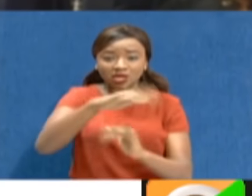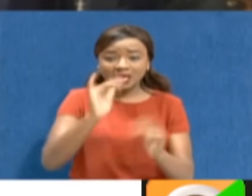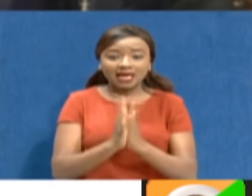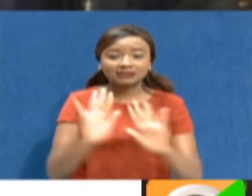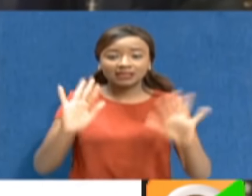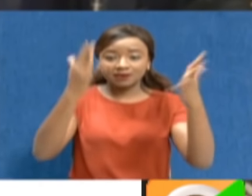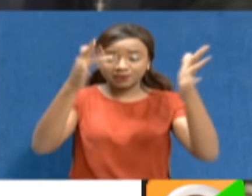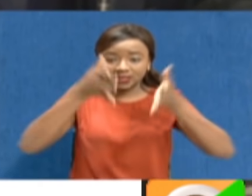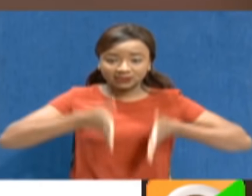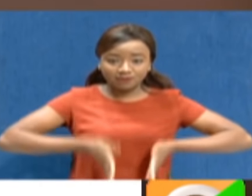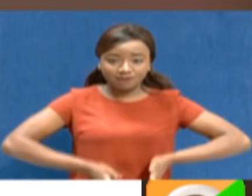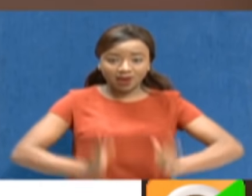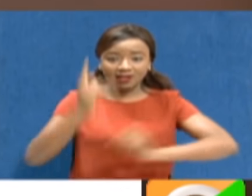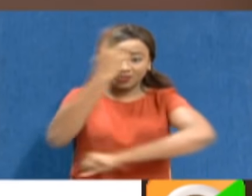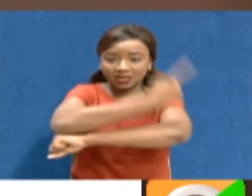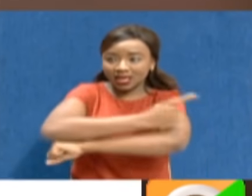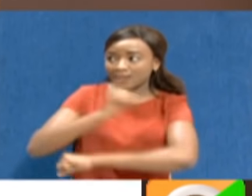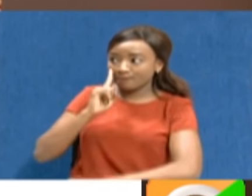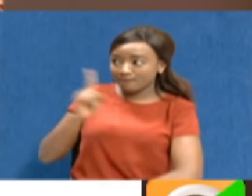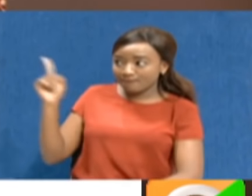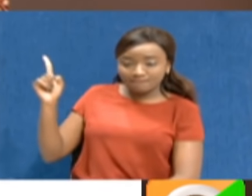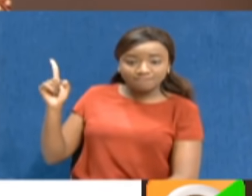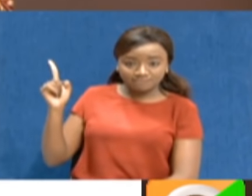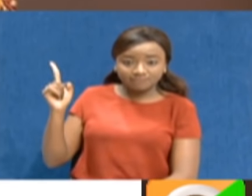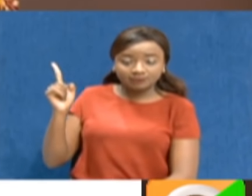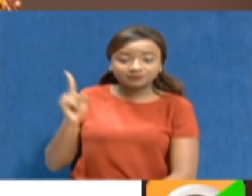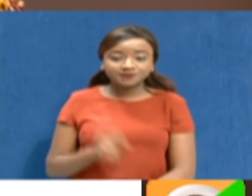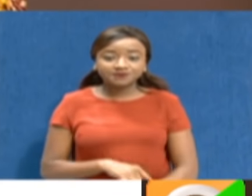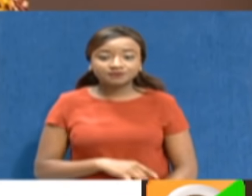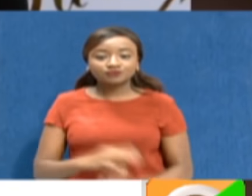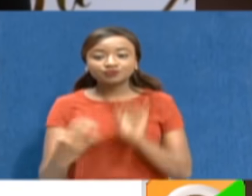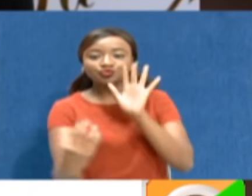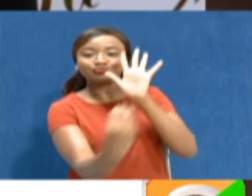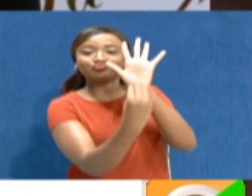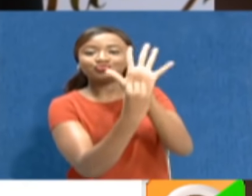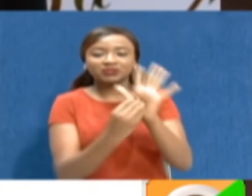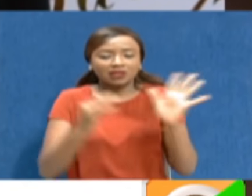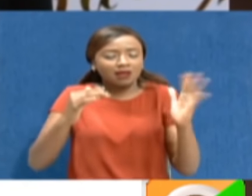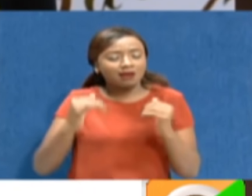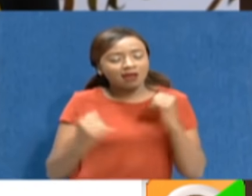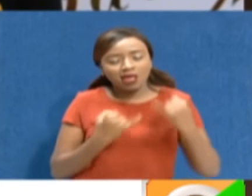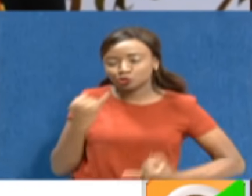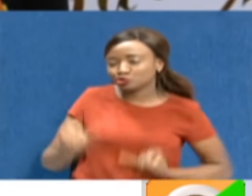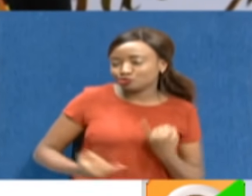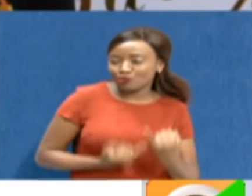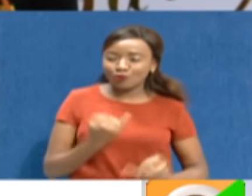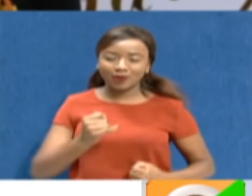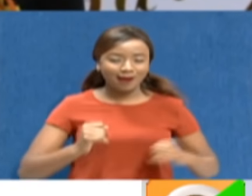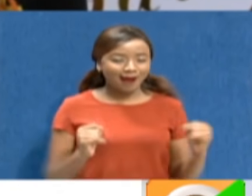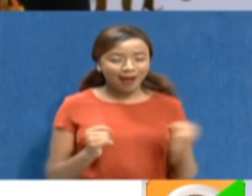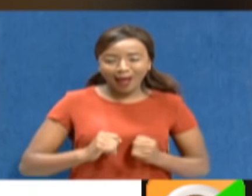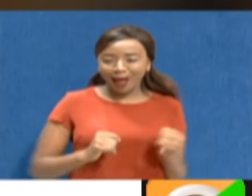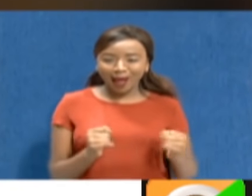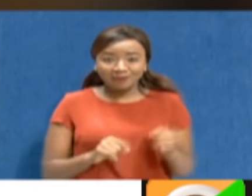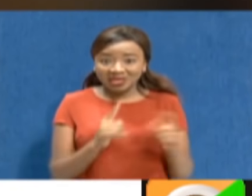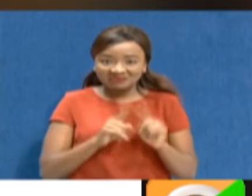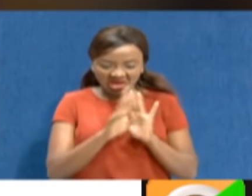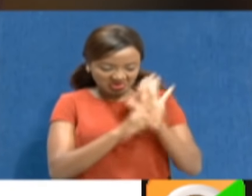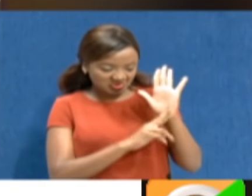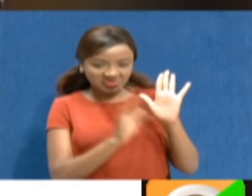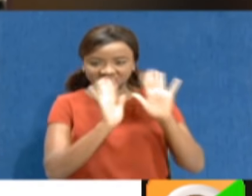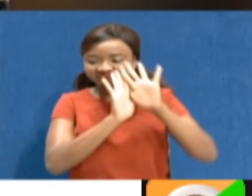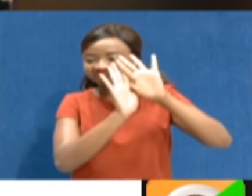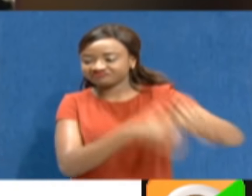ya siku ya kuzaliwa kwa mama Aida Odinga wakiweka picha wakifurahia maisha pasi na